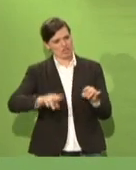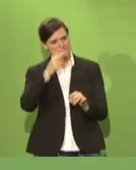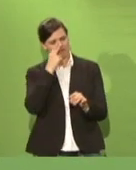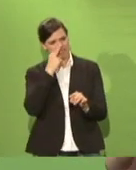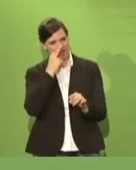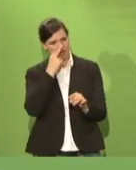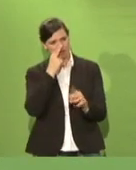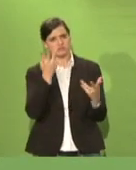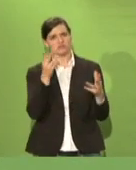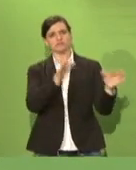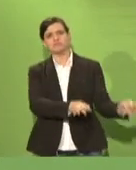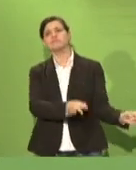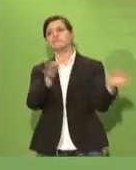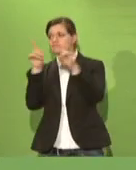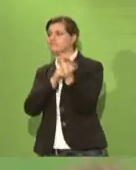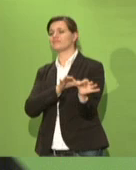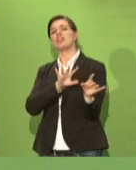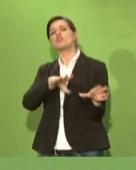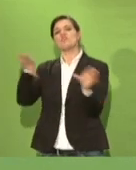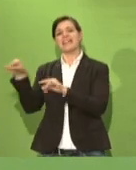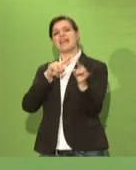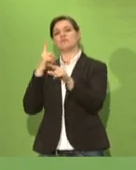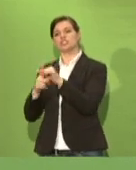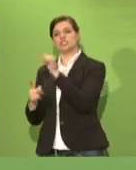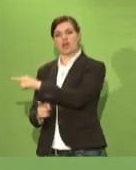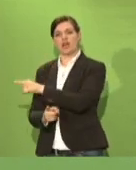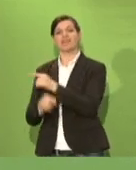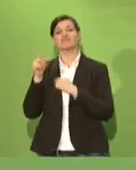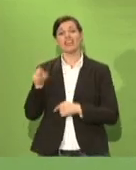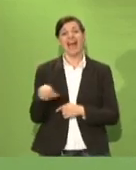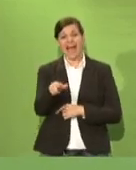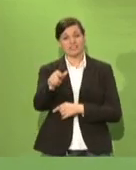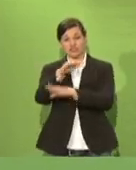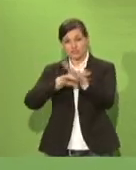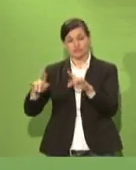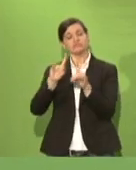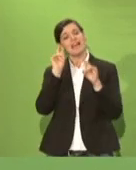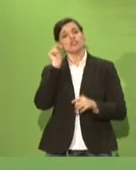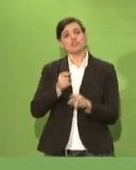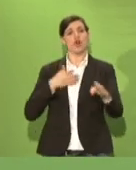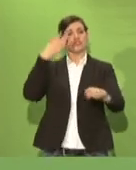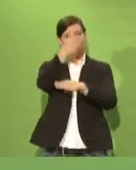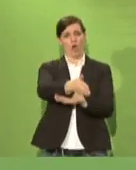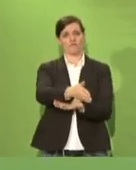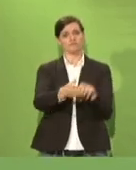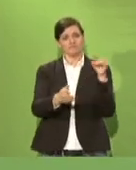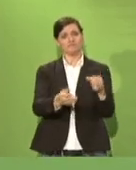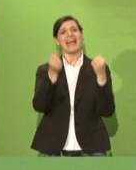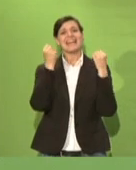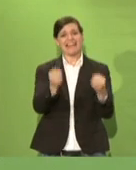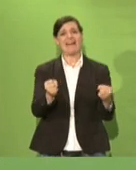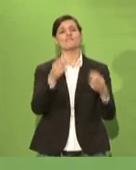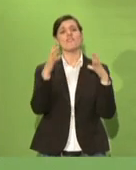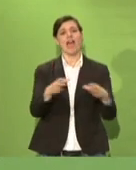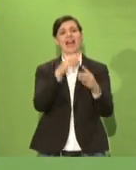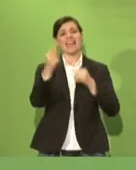ins Rheinische Revier nach Niederaußen oder Fremostorf, die gehen nach Düsseldorf in die Kathedrale der